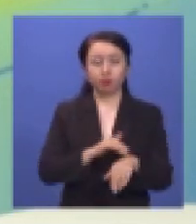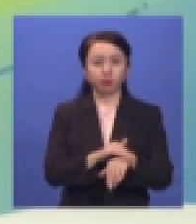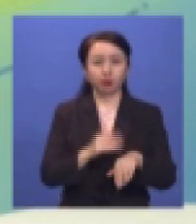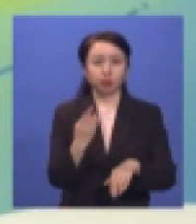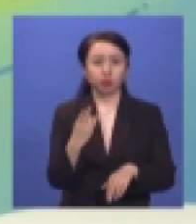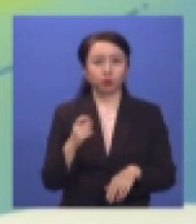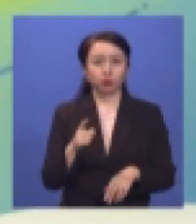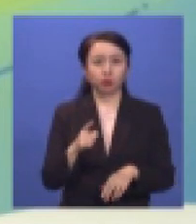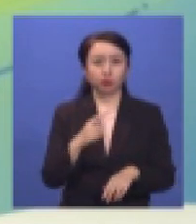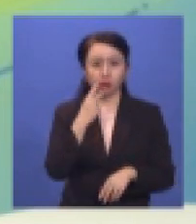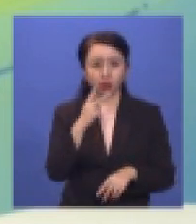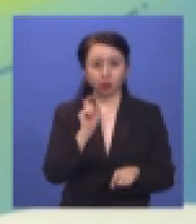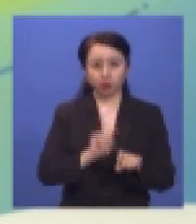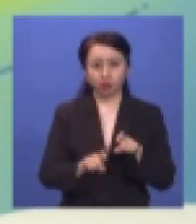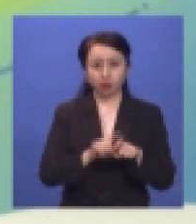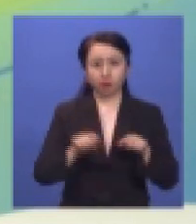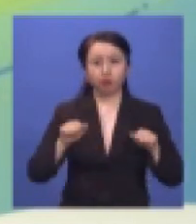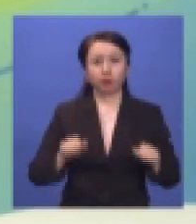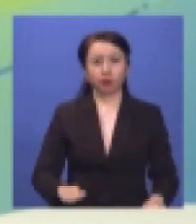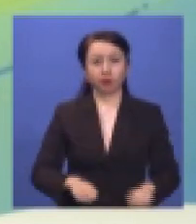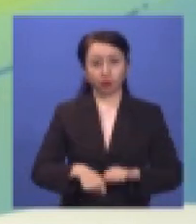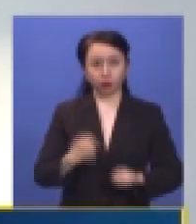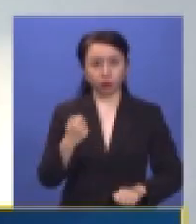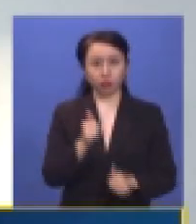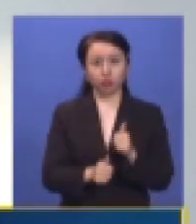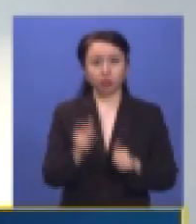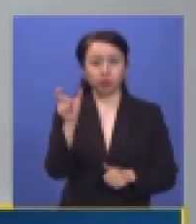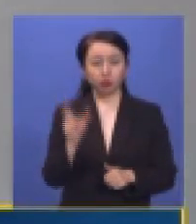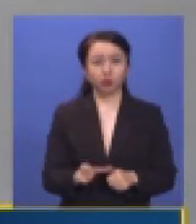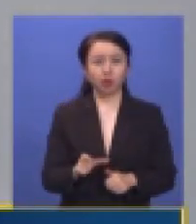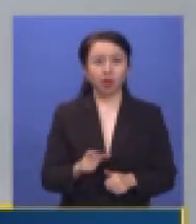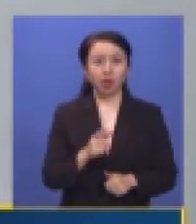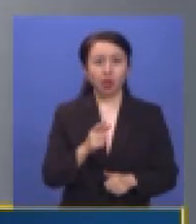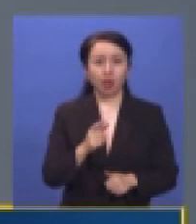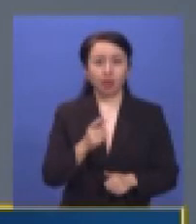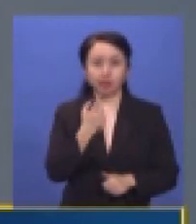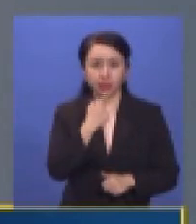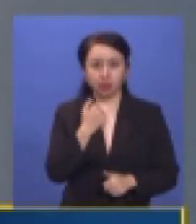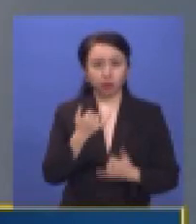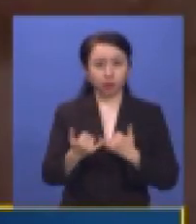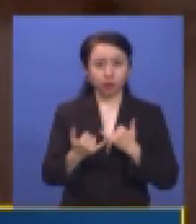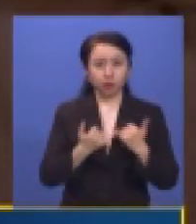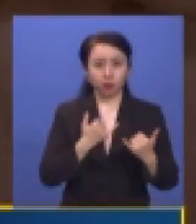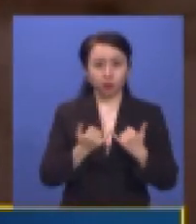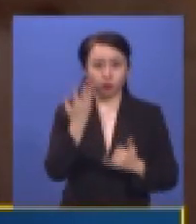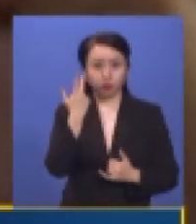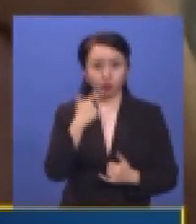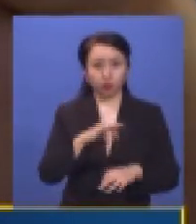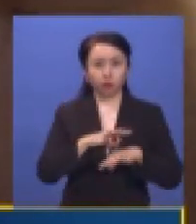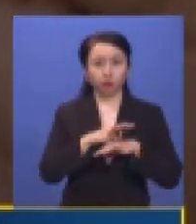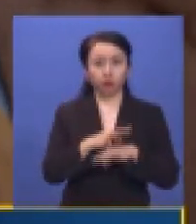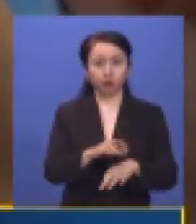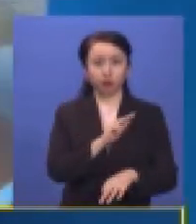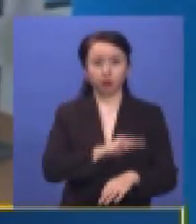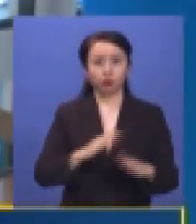зонах. При этом, как показал анализ правонарушений, зачастую люди с красным и желтым статусом, по их словам, не выходя из дома, проверяют работу